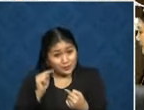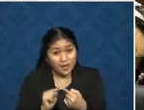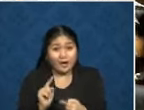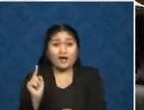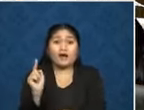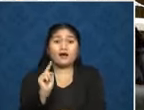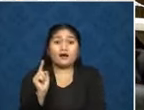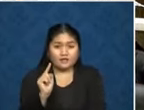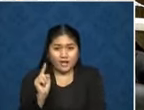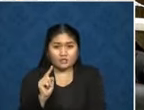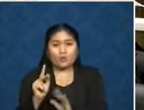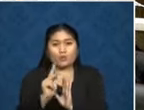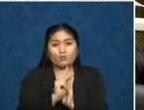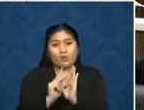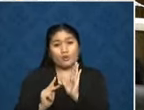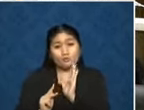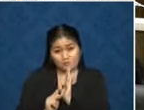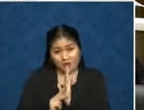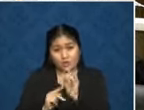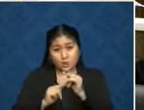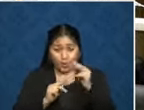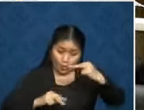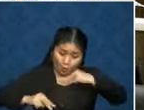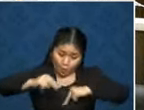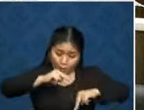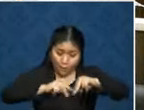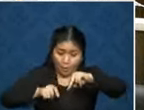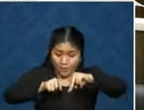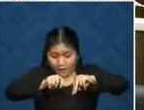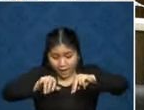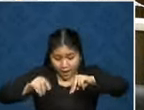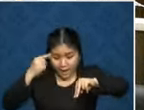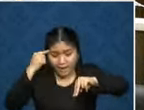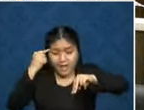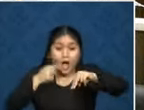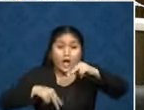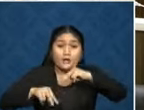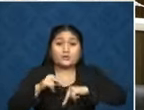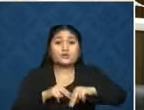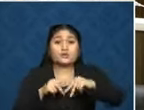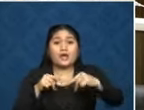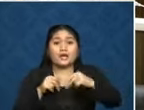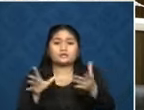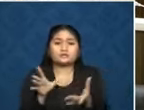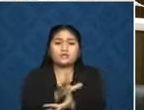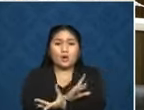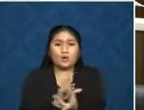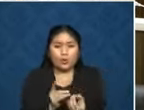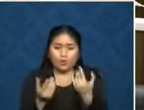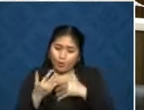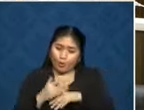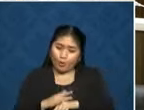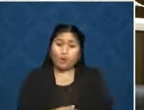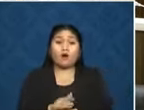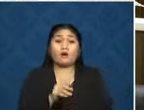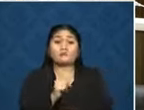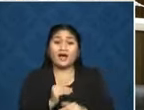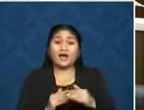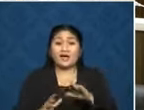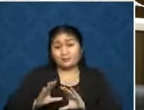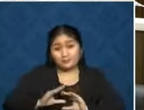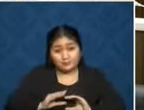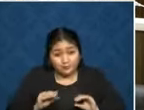ในแง่ของกฎหมายที่ใช้ในการควบคุมเรื่อง AI เพื่อจะดูแล AI เพื่อทำให้สังคมเนี่ยมันอยู่กันได้ด้วยสันติ